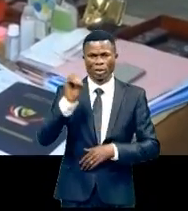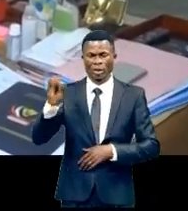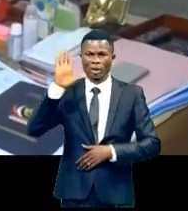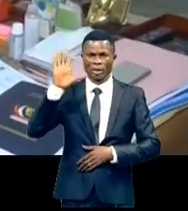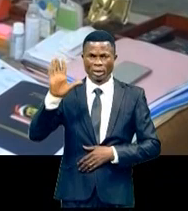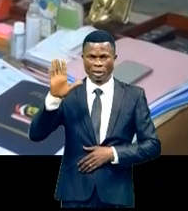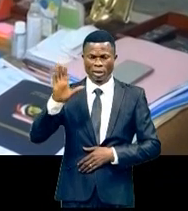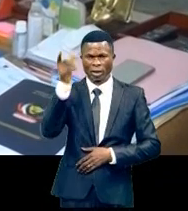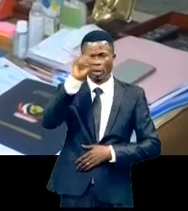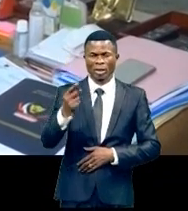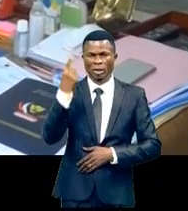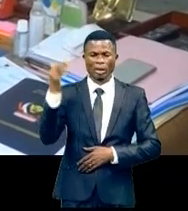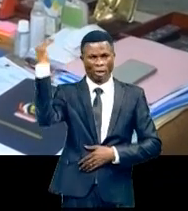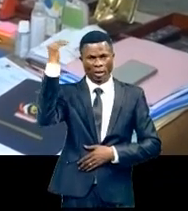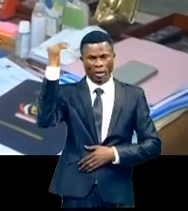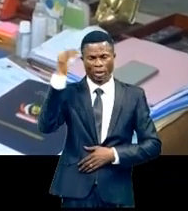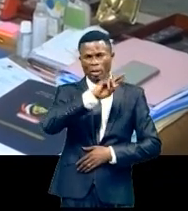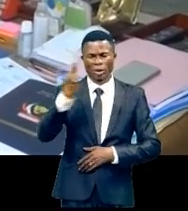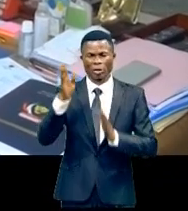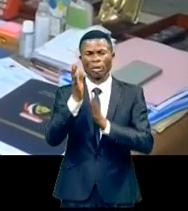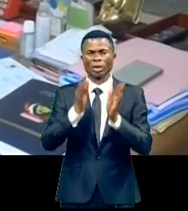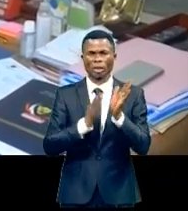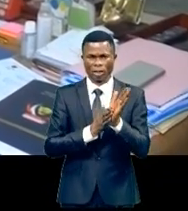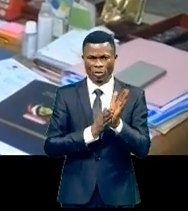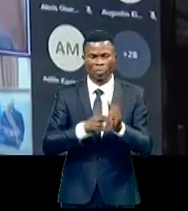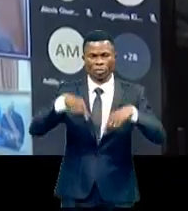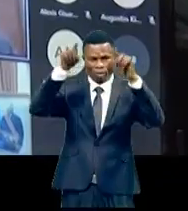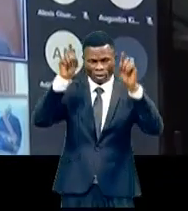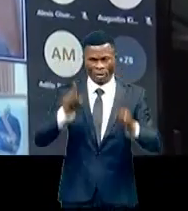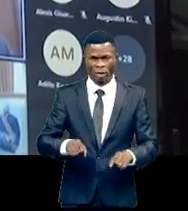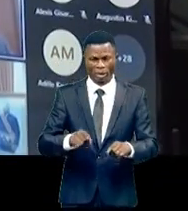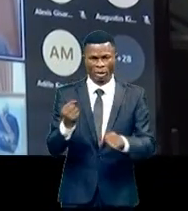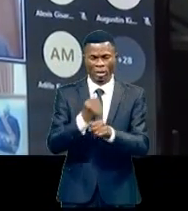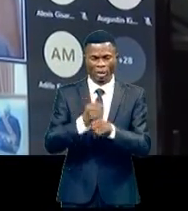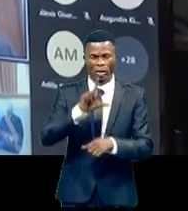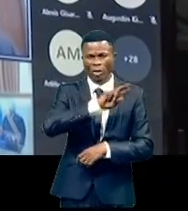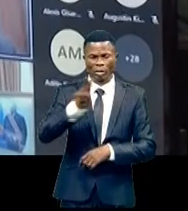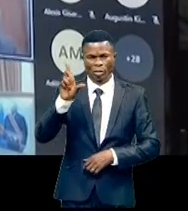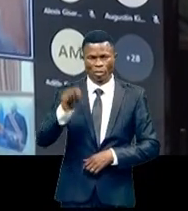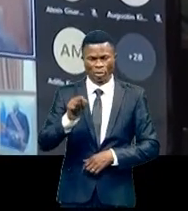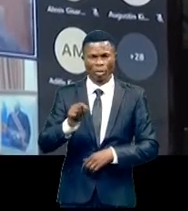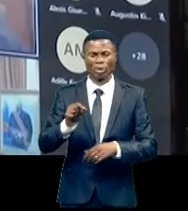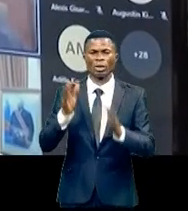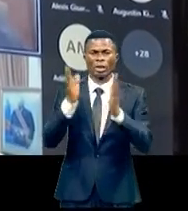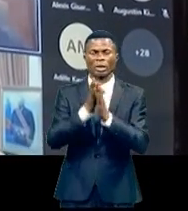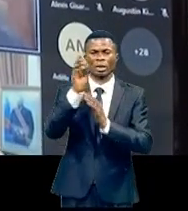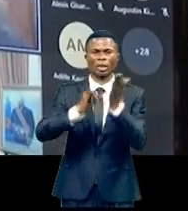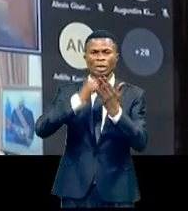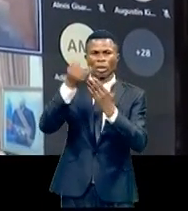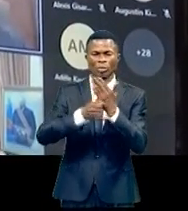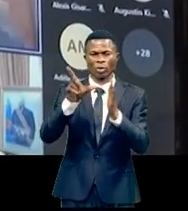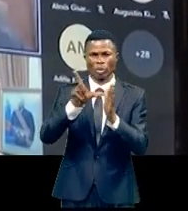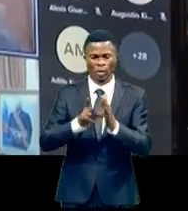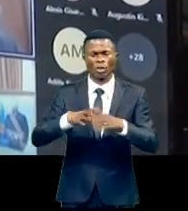19/005 du 31 décembre 2019 pour l'exercice 2020, à laquelle se rapporte le dit projet de loi, a